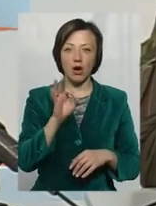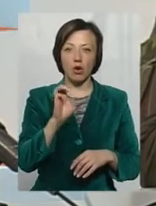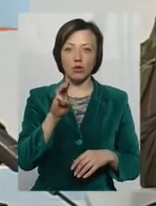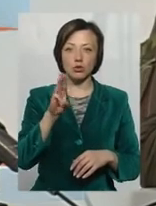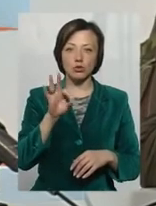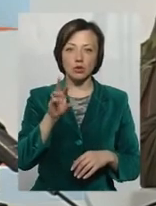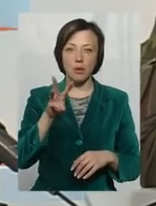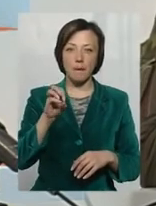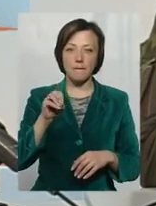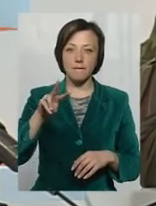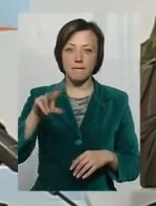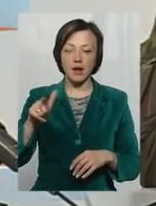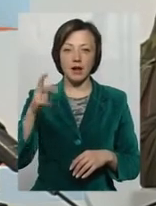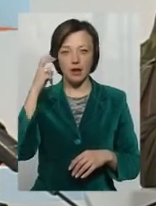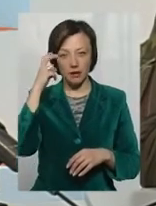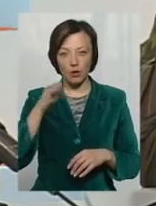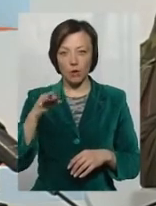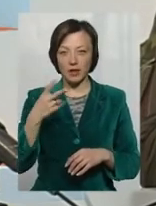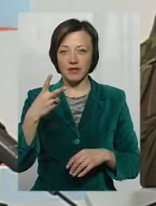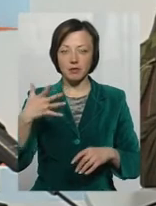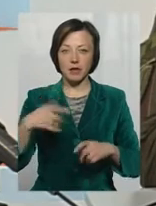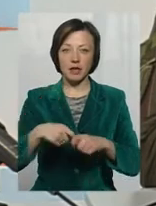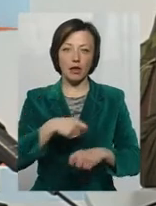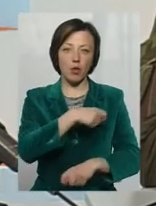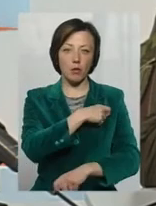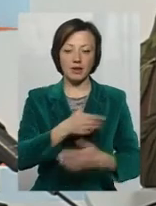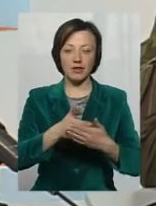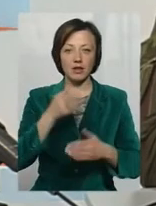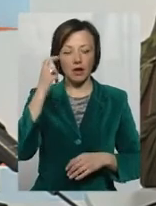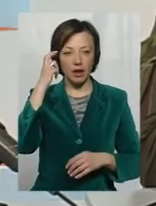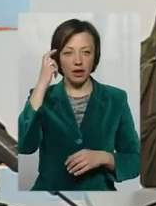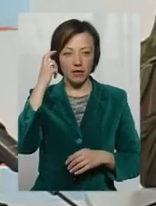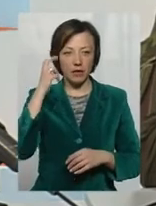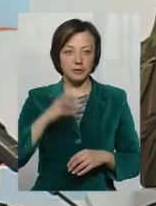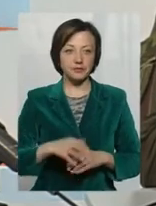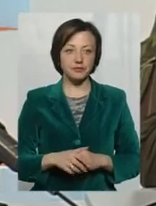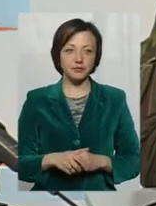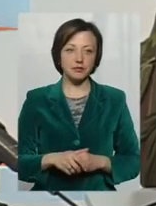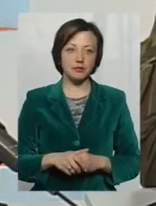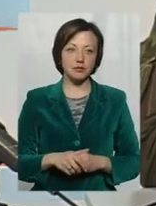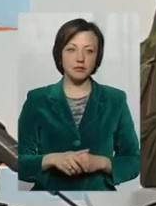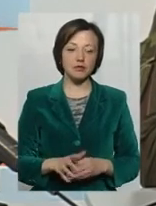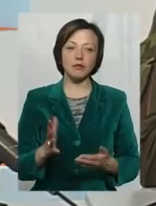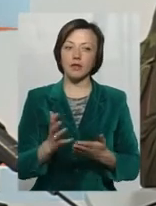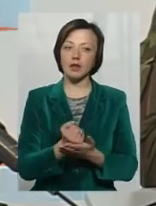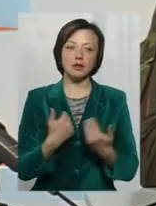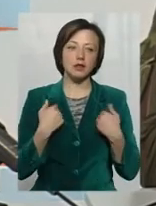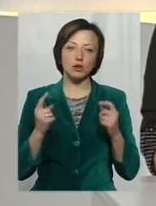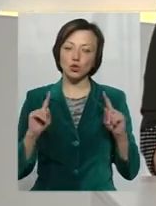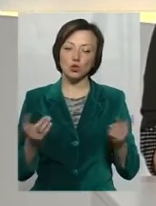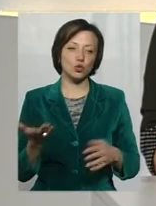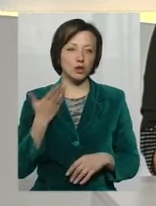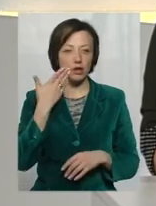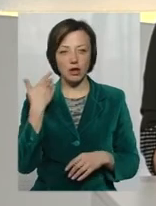Київська область. Ми знаходимося в 25 кілометрах від столиці нашої держави. Знайти нас дуже легко, тому що